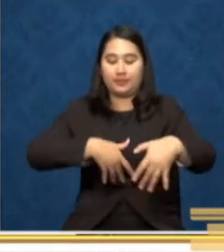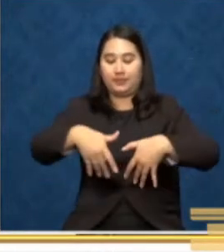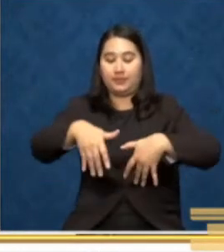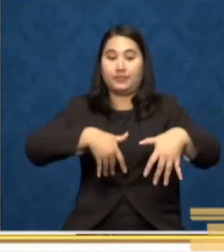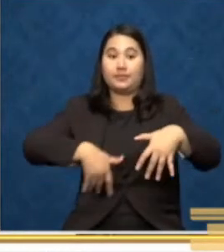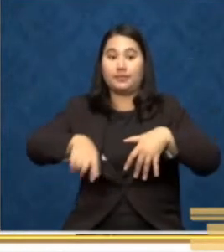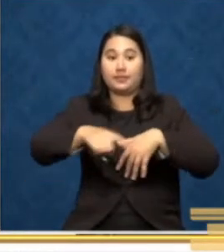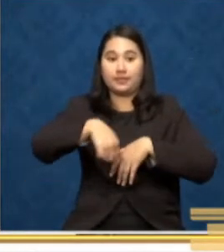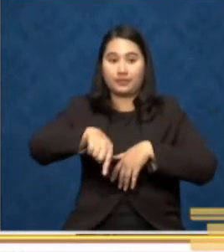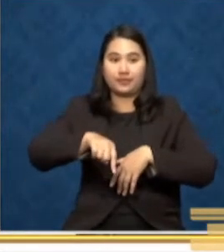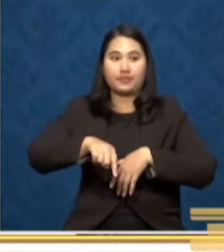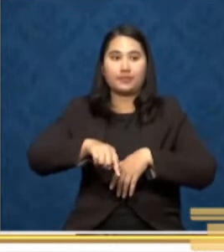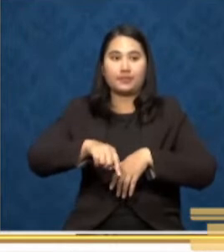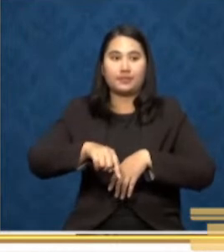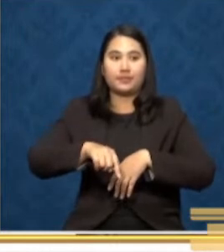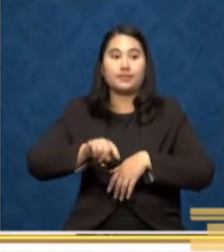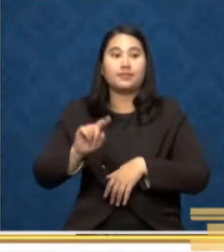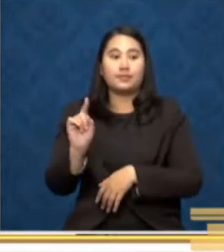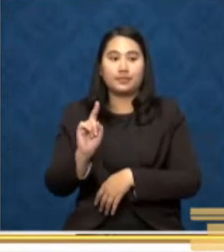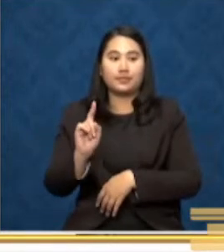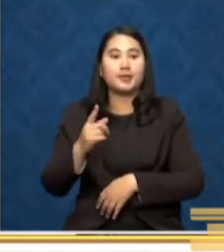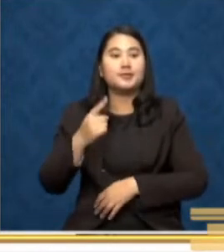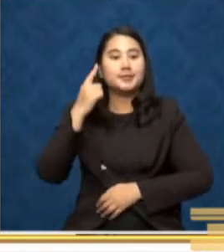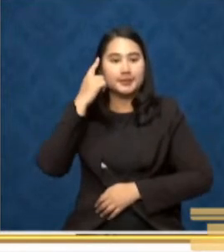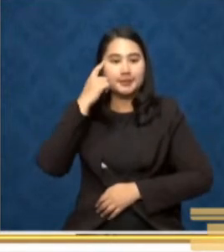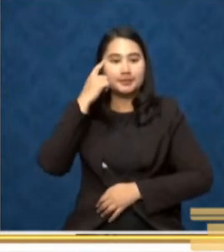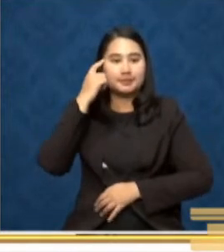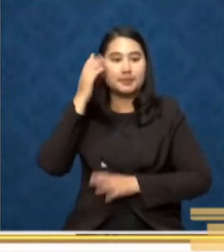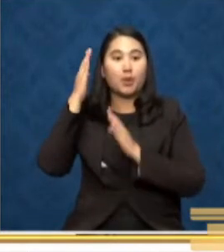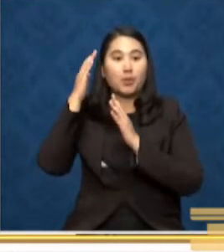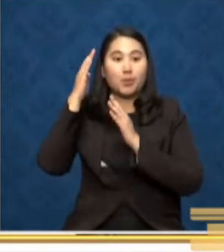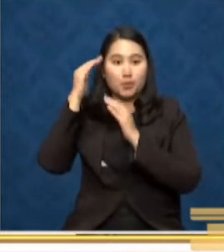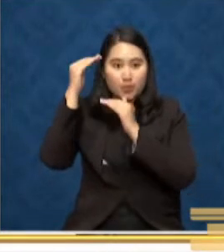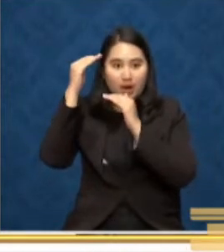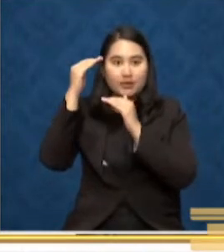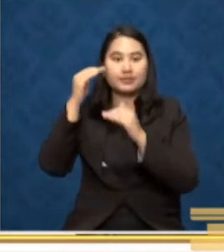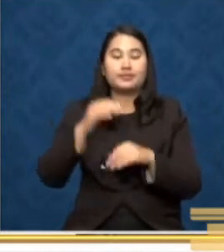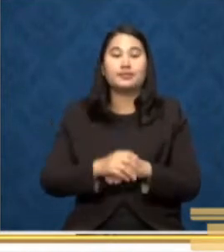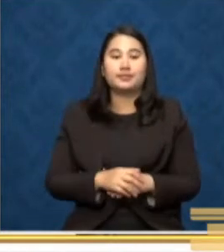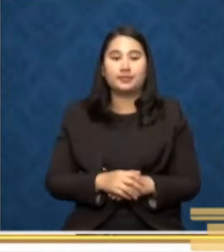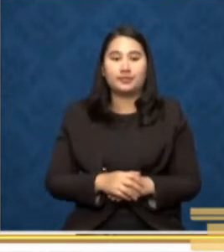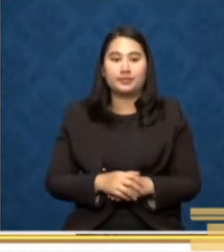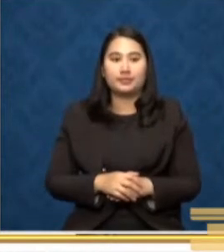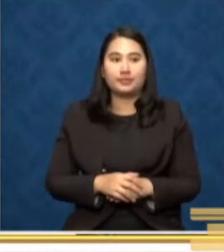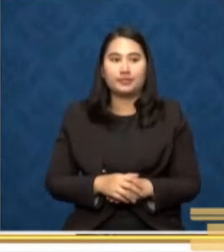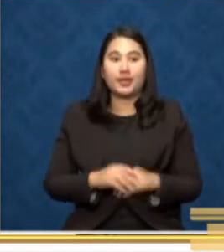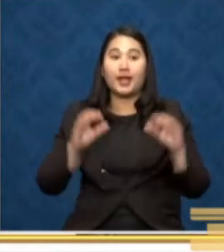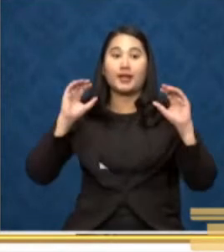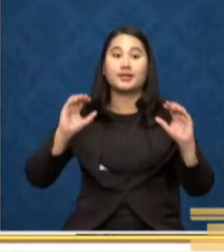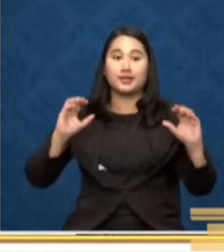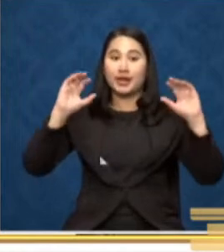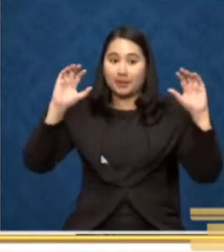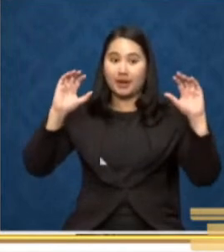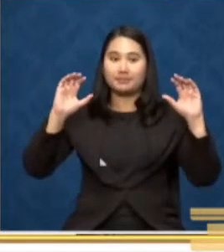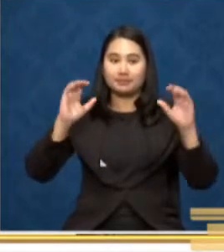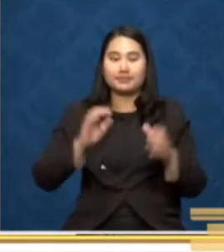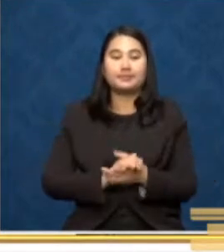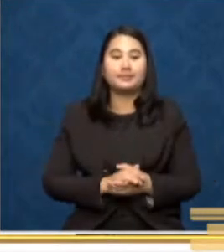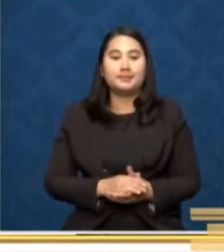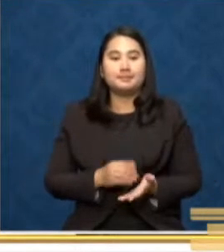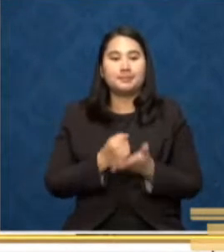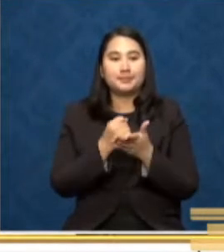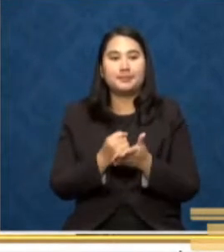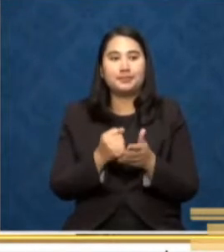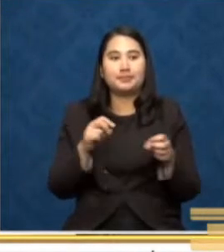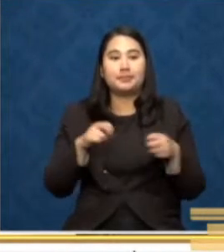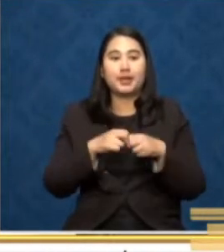ที่ผมเองก็มีความคาดหวังจากรัฐบาลพลเรือนนะครับว่าจะนำวิธีการ